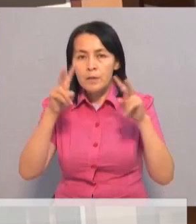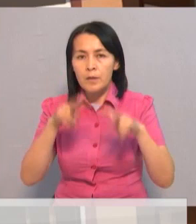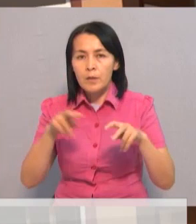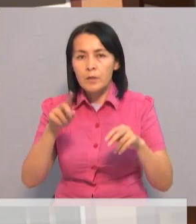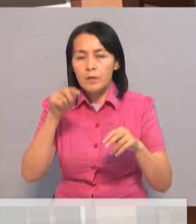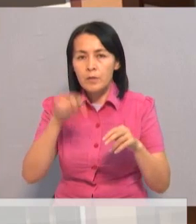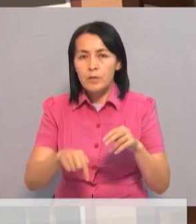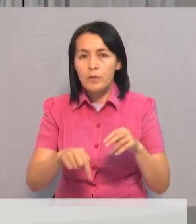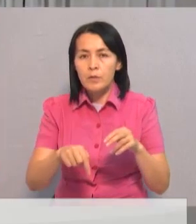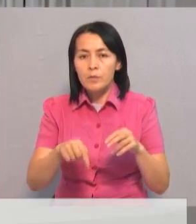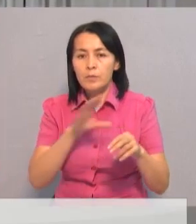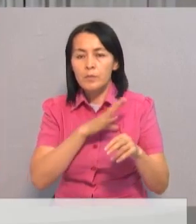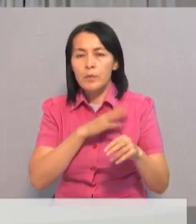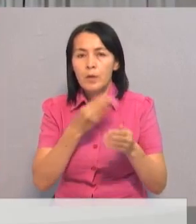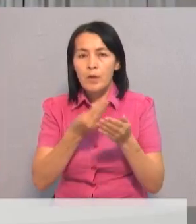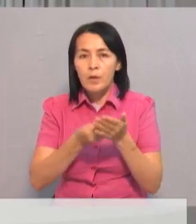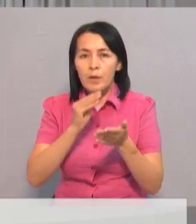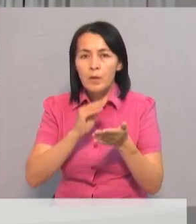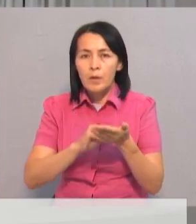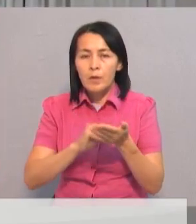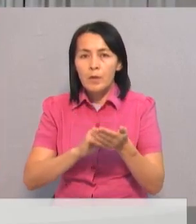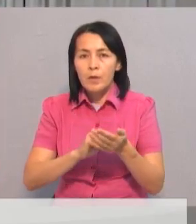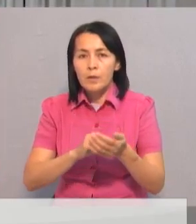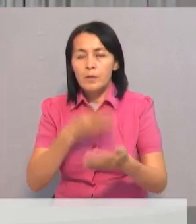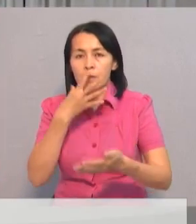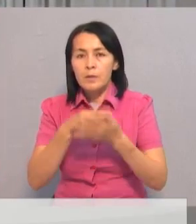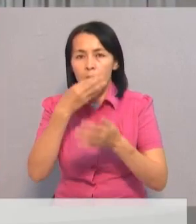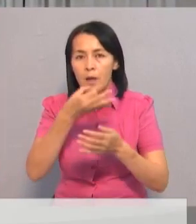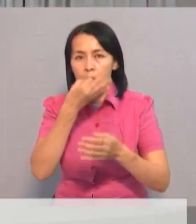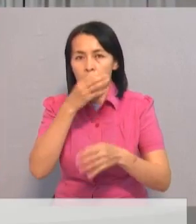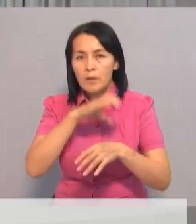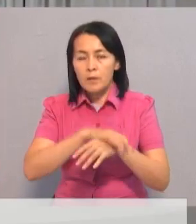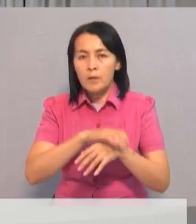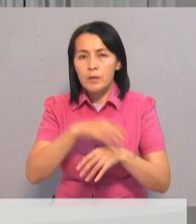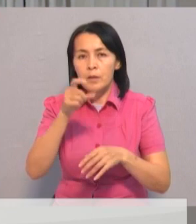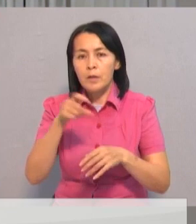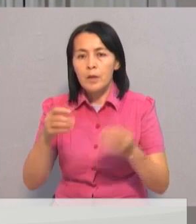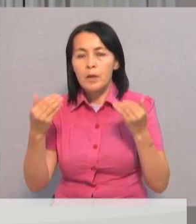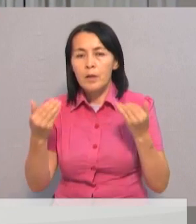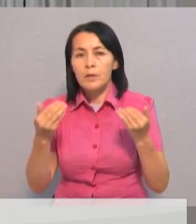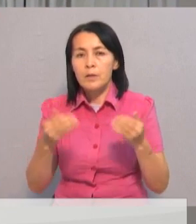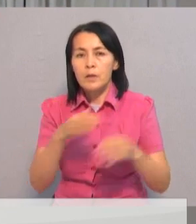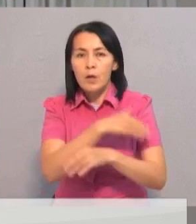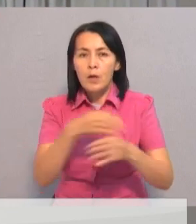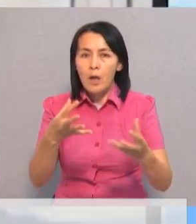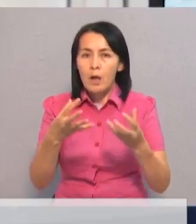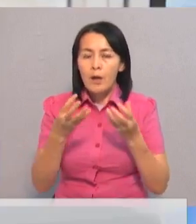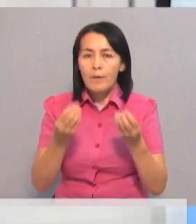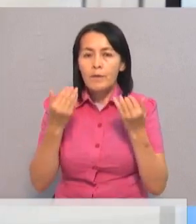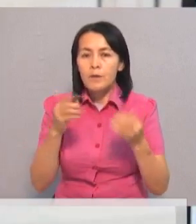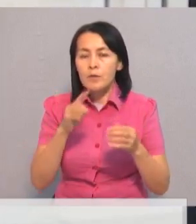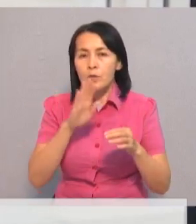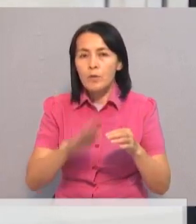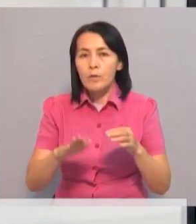что содержимое изъятых пакетов – мефедрон. В своем ответе задержанные указали, что наркотики нашли на улице и подобрали,